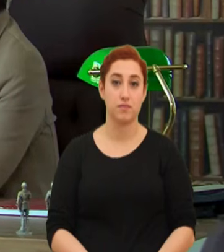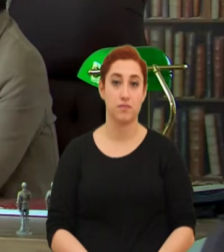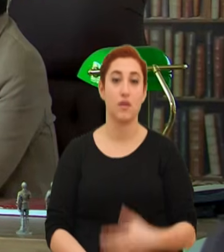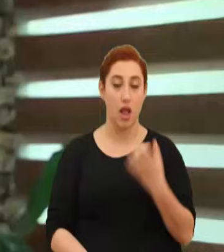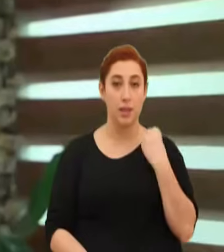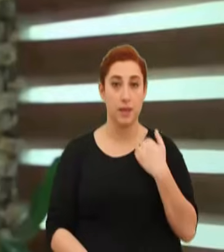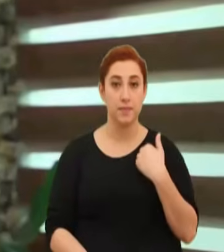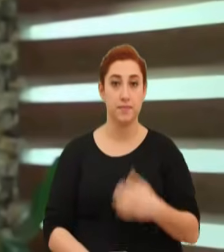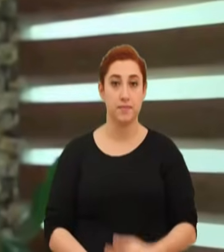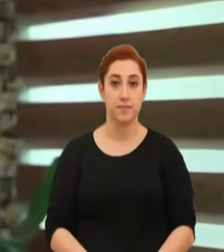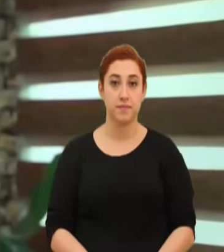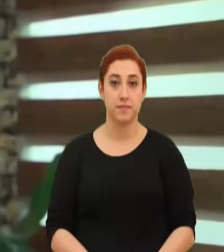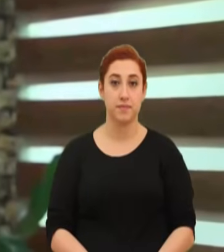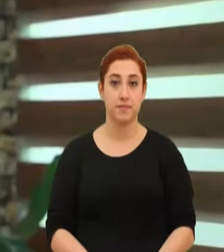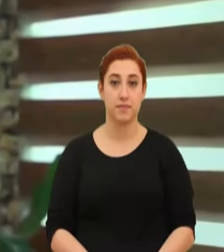Aldım.